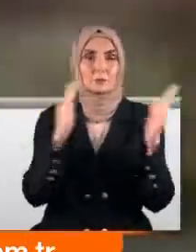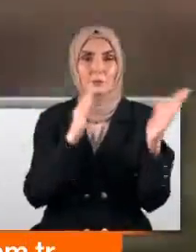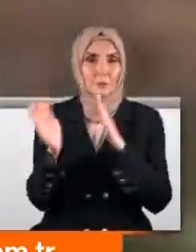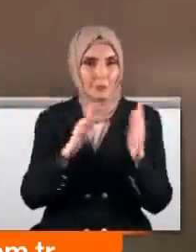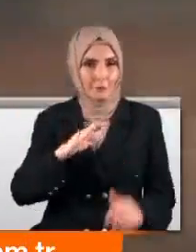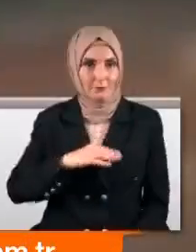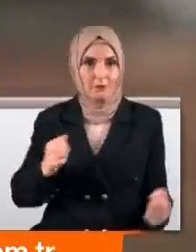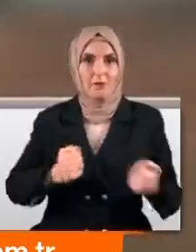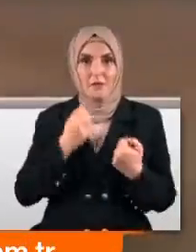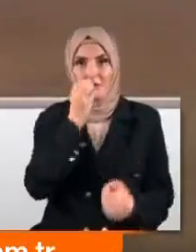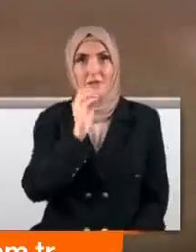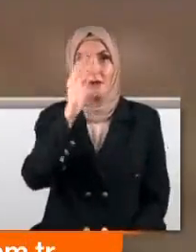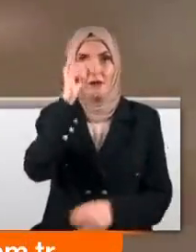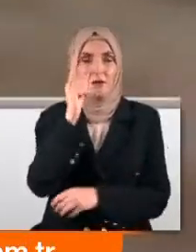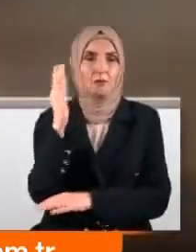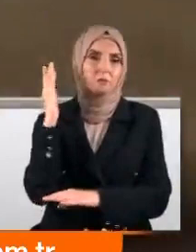karşı koyamıyor.